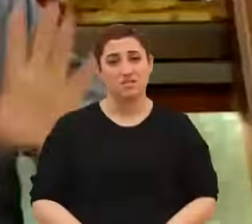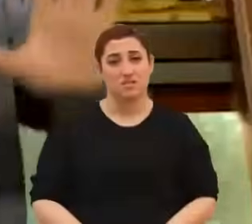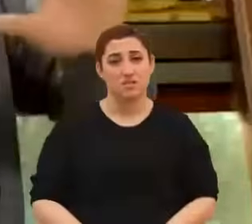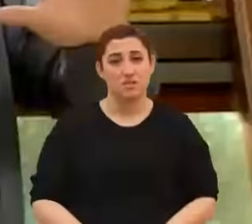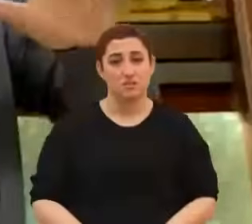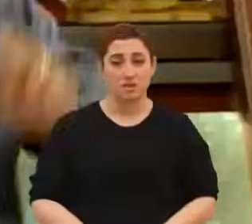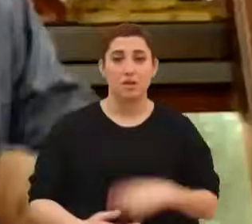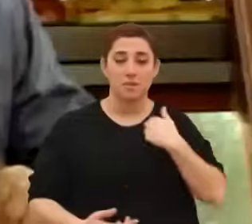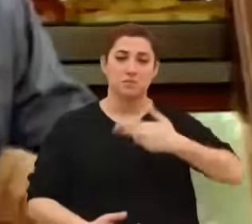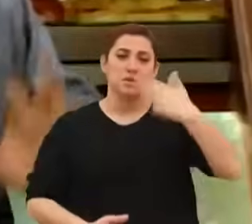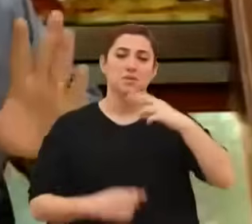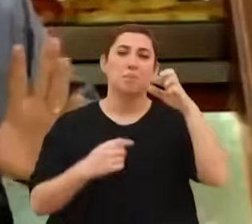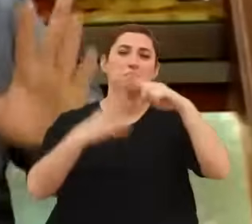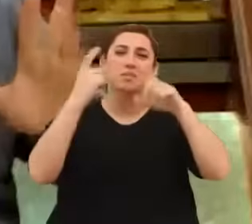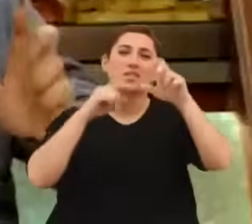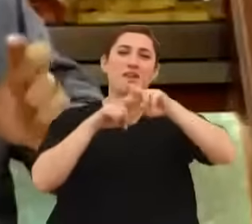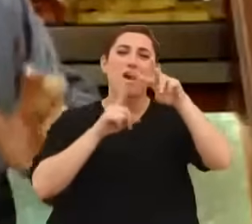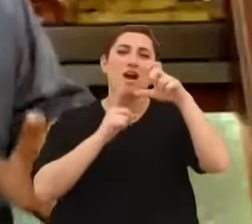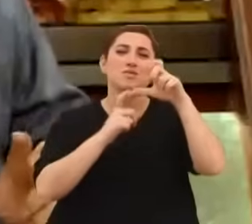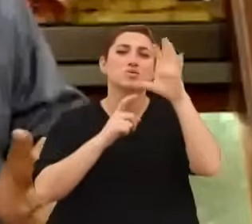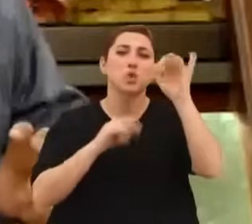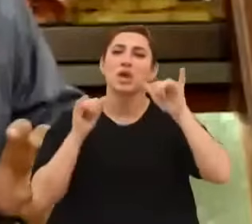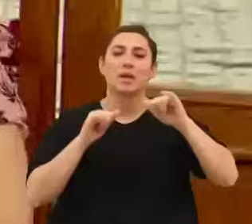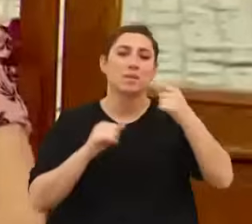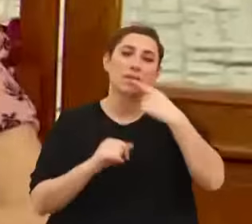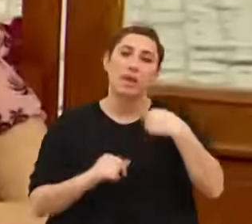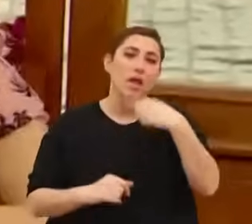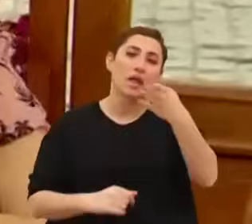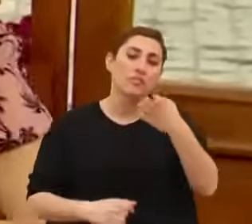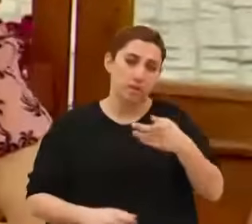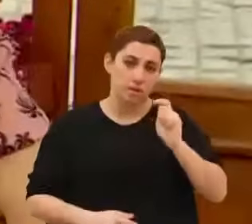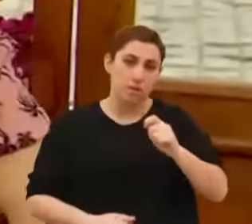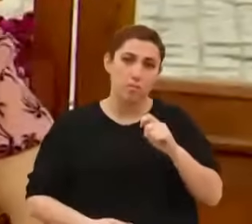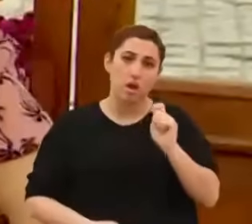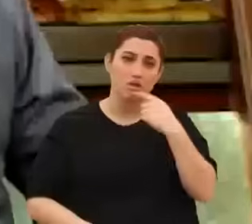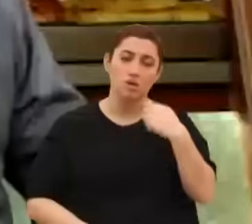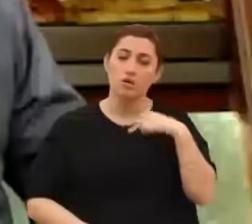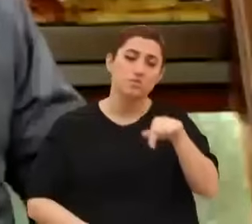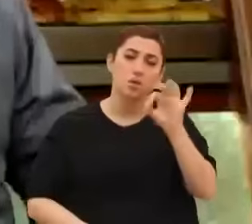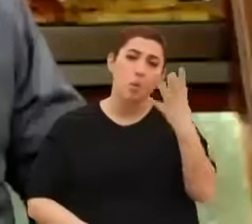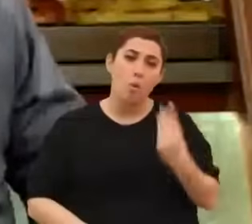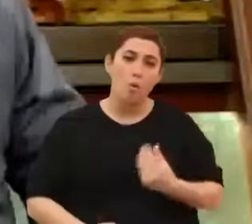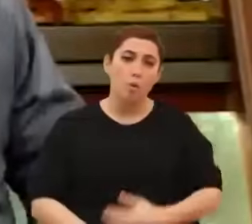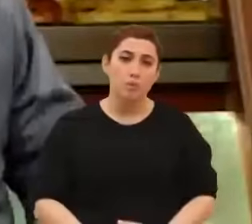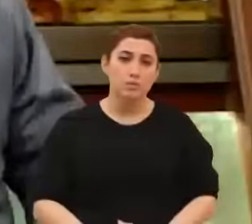babacığım ya. Ya Picasso gibi adam dinliyorsun hani. Picasso gibi dinliyorsun. Bir şey diyordun. Ne oldu? Ne oldu?